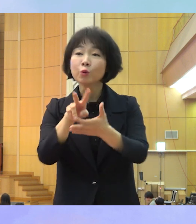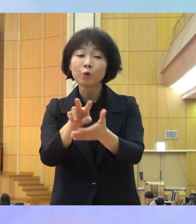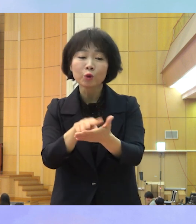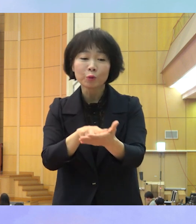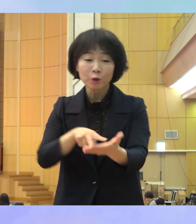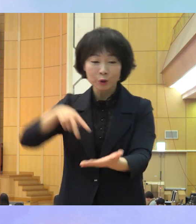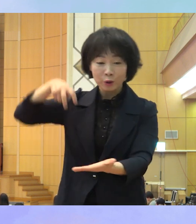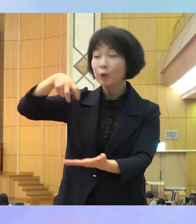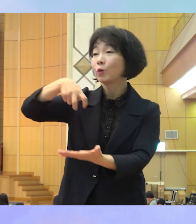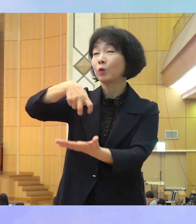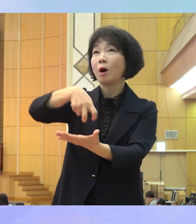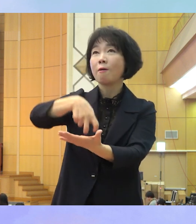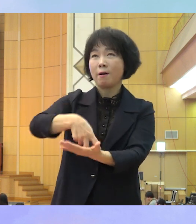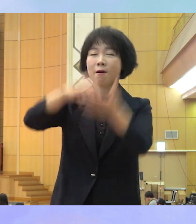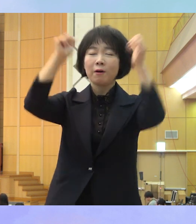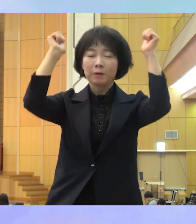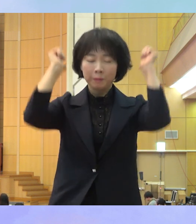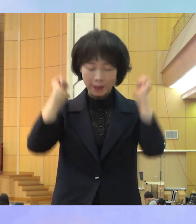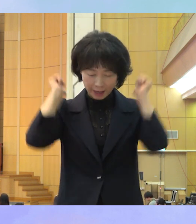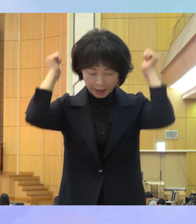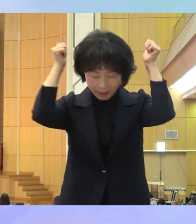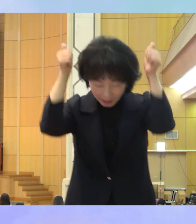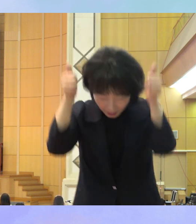나의 무릎을 꿇어